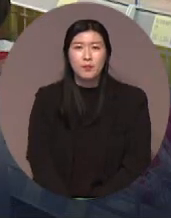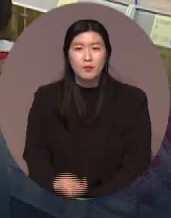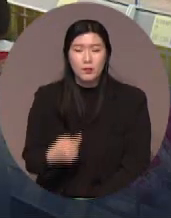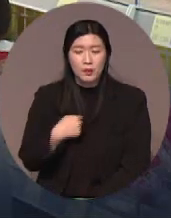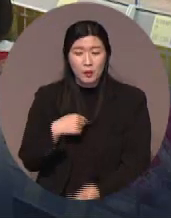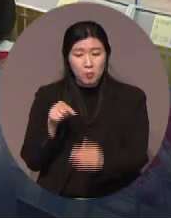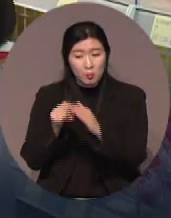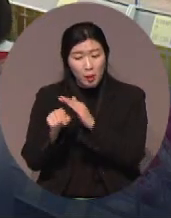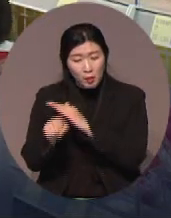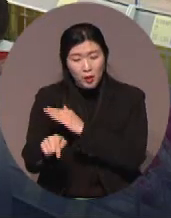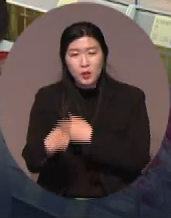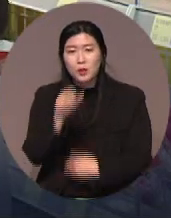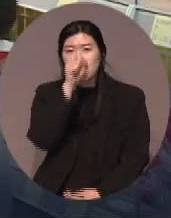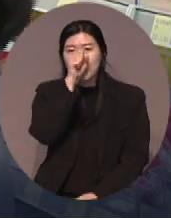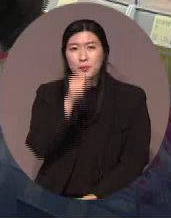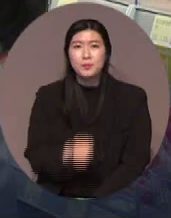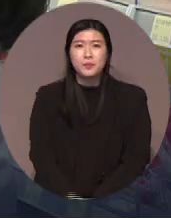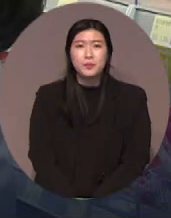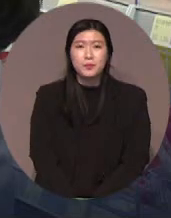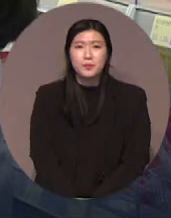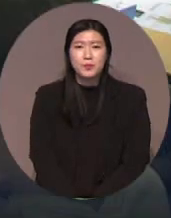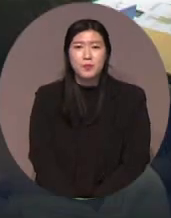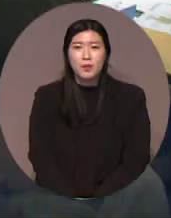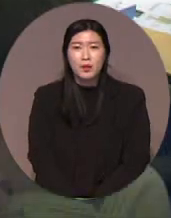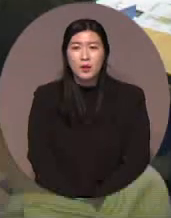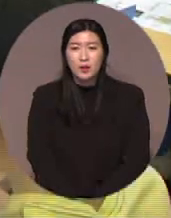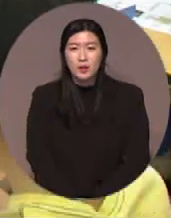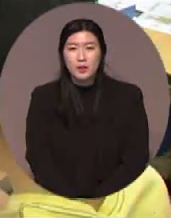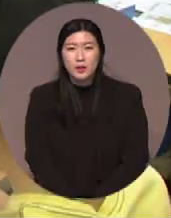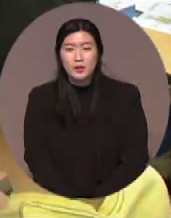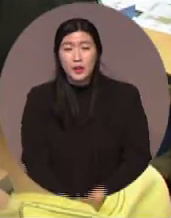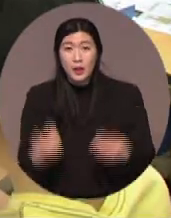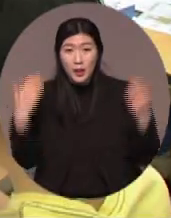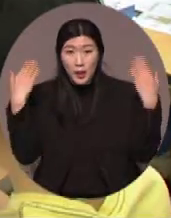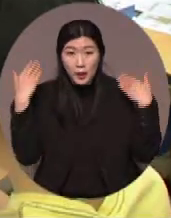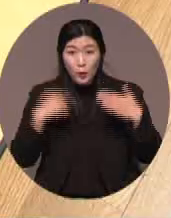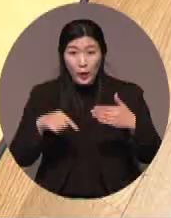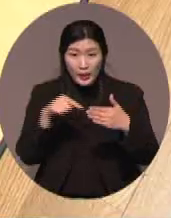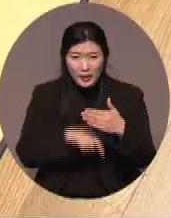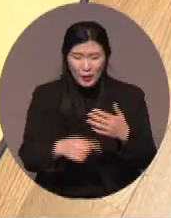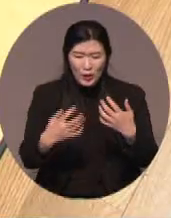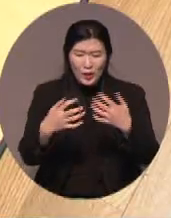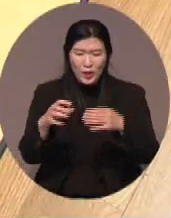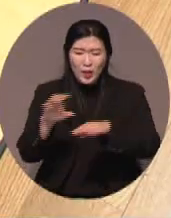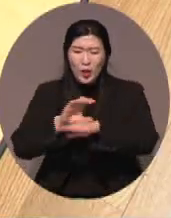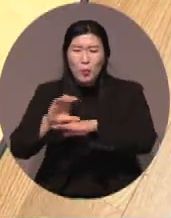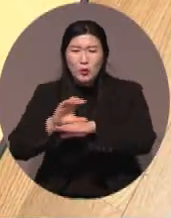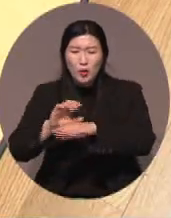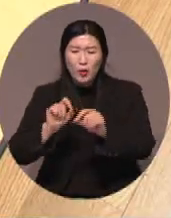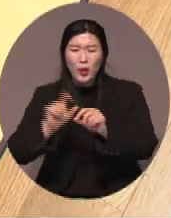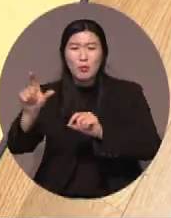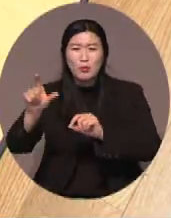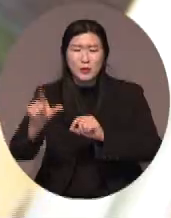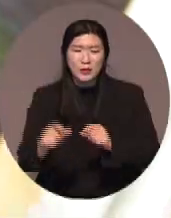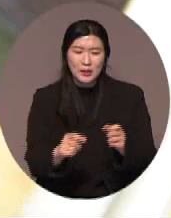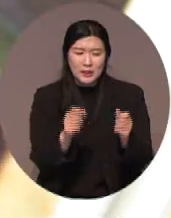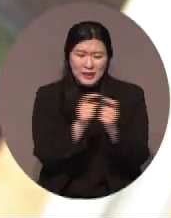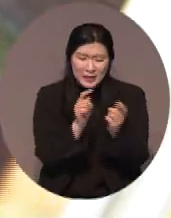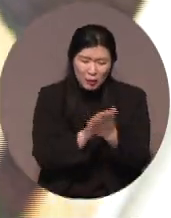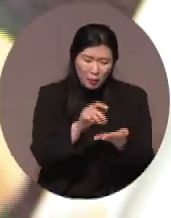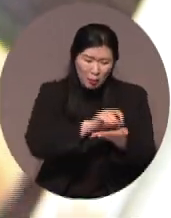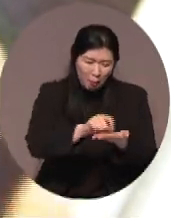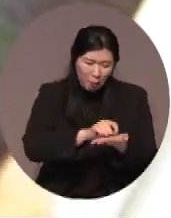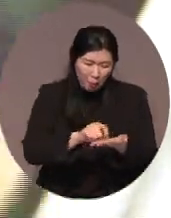하는데 그래도 편리한 점도 많이 있는 것 같아요 학교에서도 전자기기 사용이 늘면서 종이나 필기구